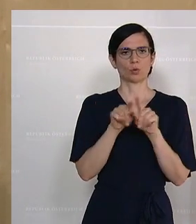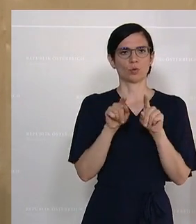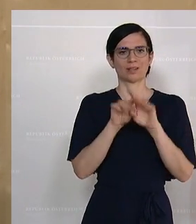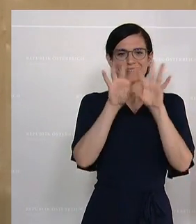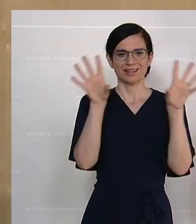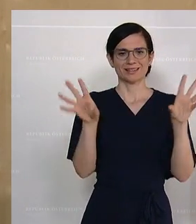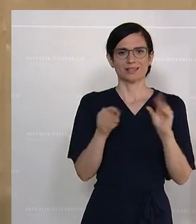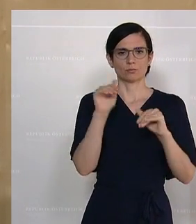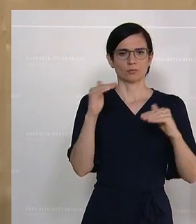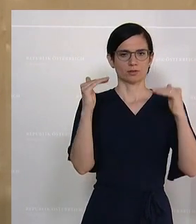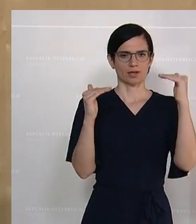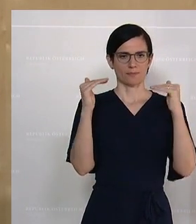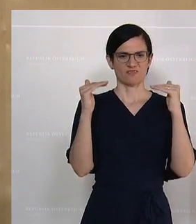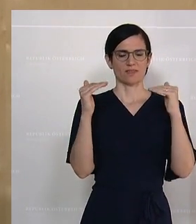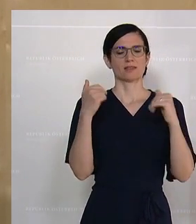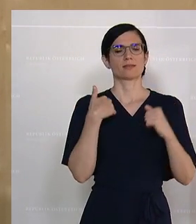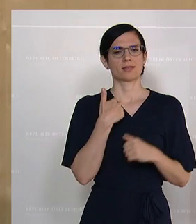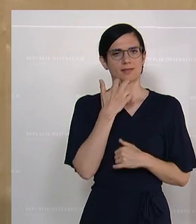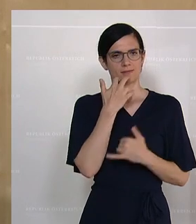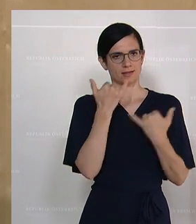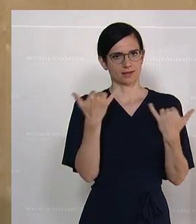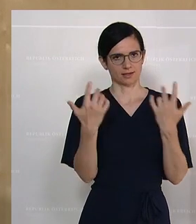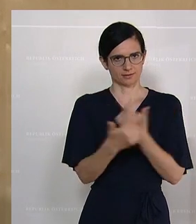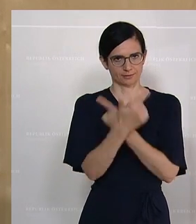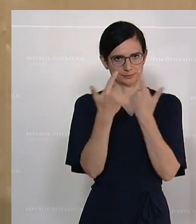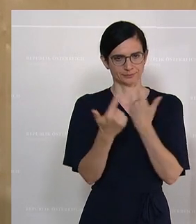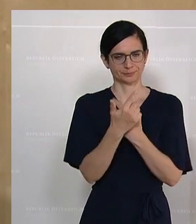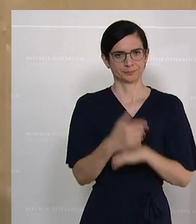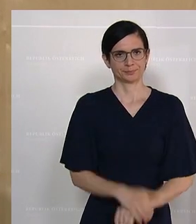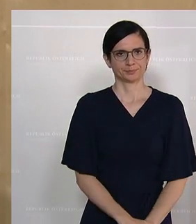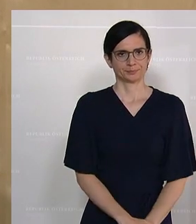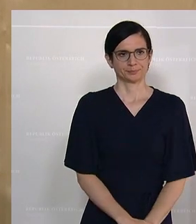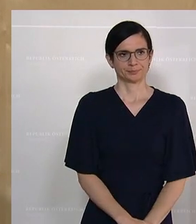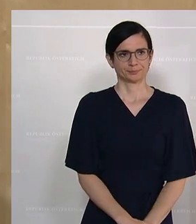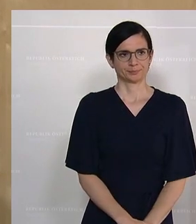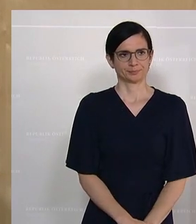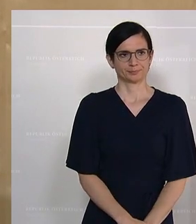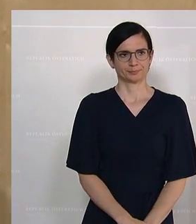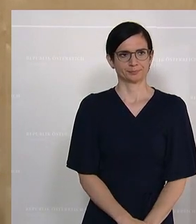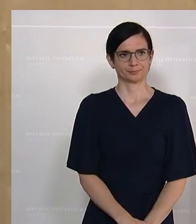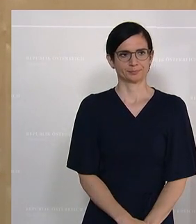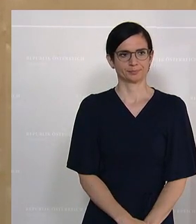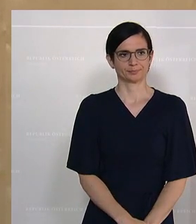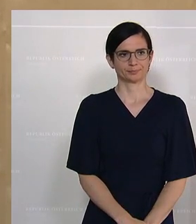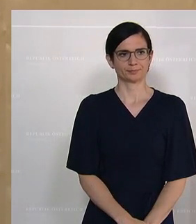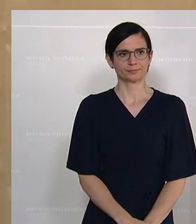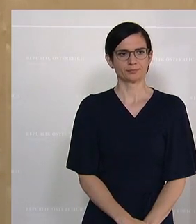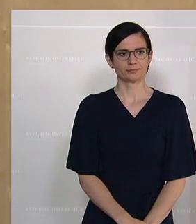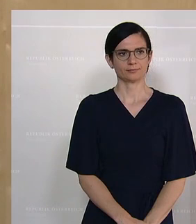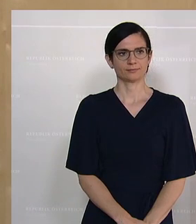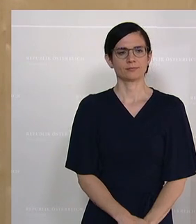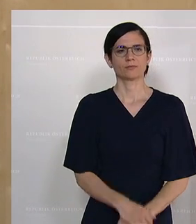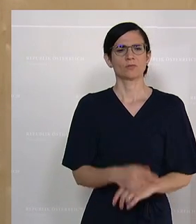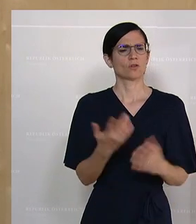und die wollte ich ihnen nicht ganz verheimlichen aber zunächst kommt vieles